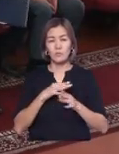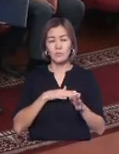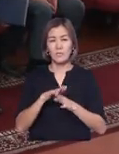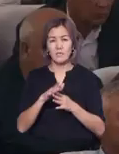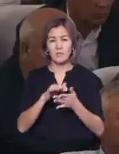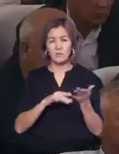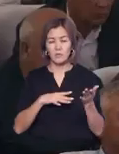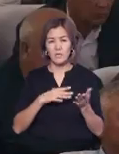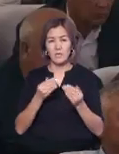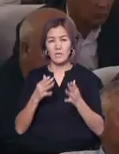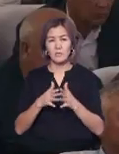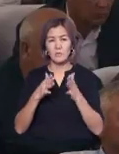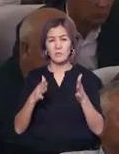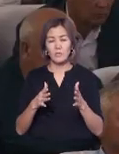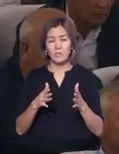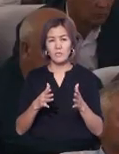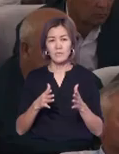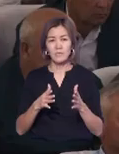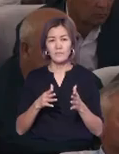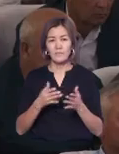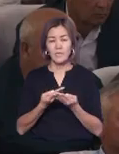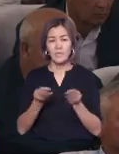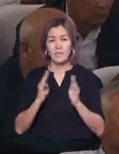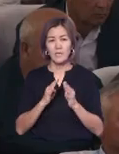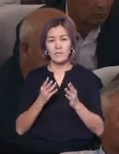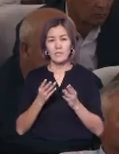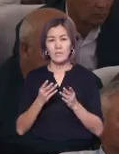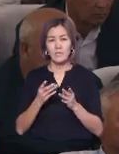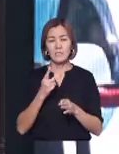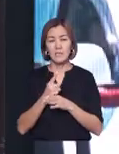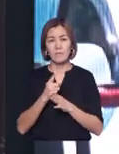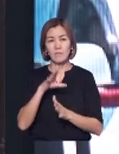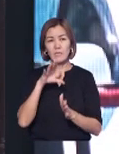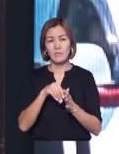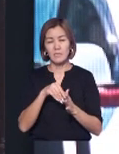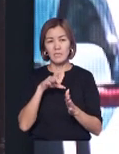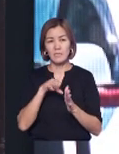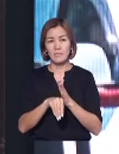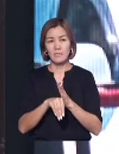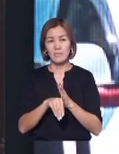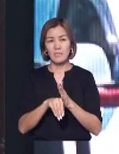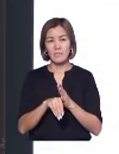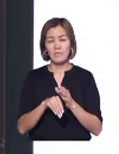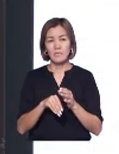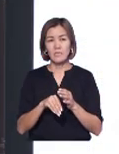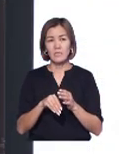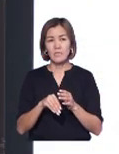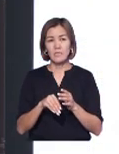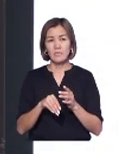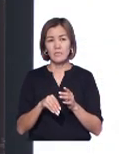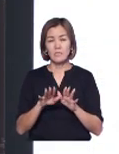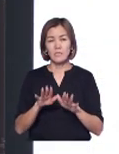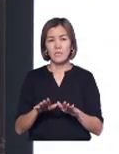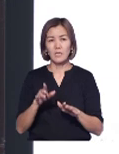жалғасуда, қазіргі таңда үлкен Ақсу ауылына карантин шаралары енгізілді. Аудан бойынша 14 ветеринарлық пункттің тек Шонжы